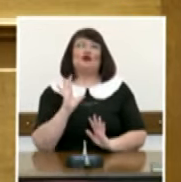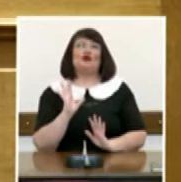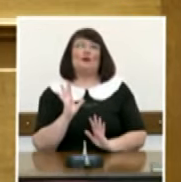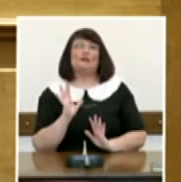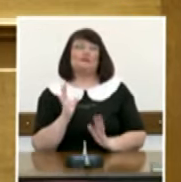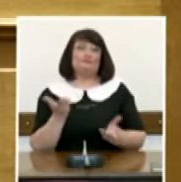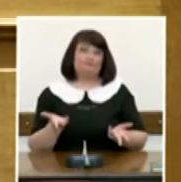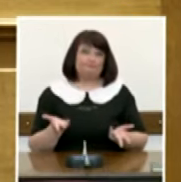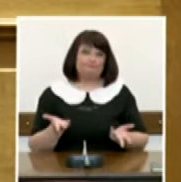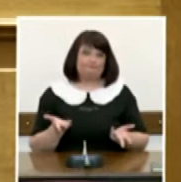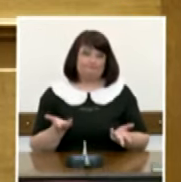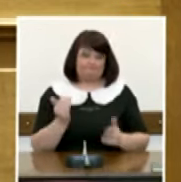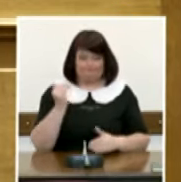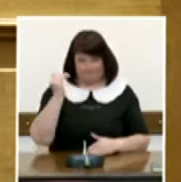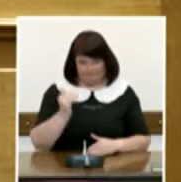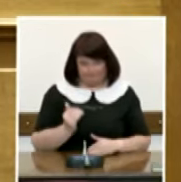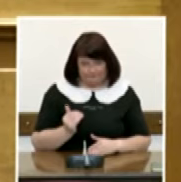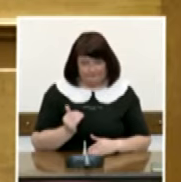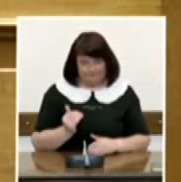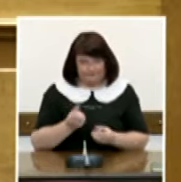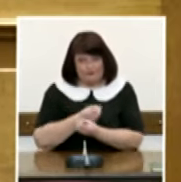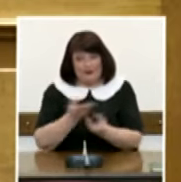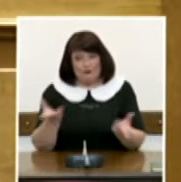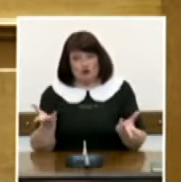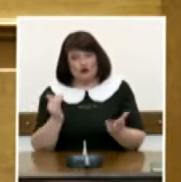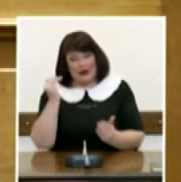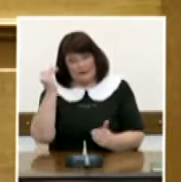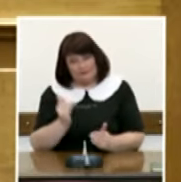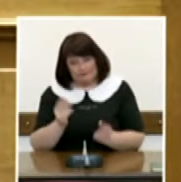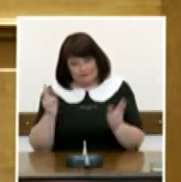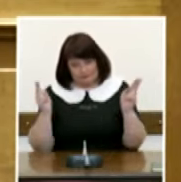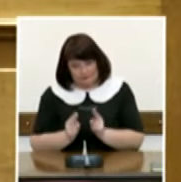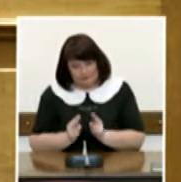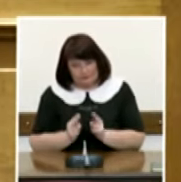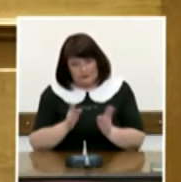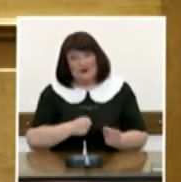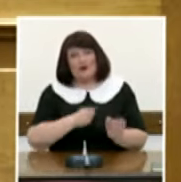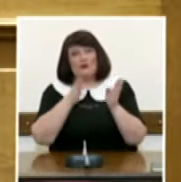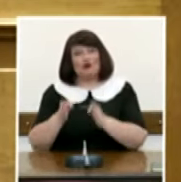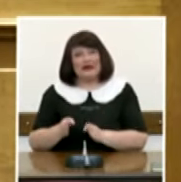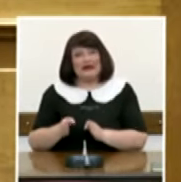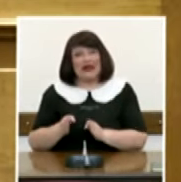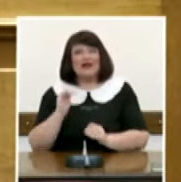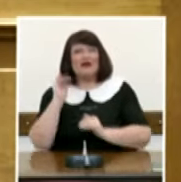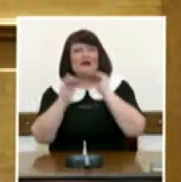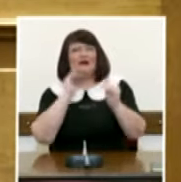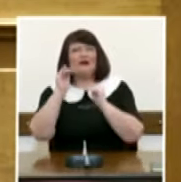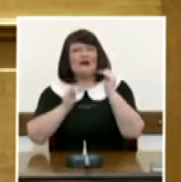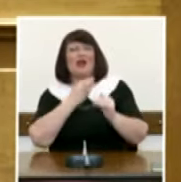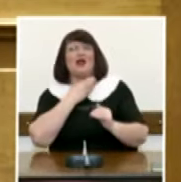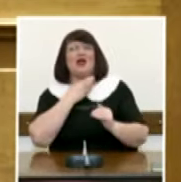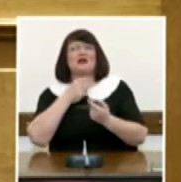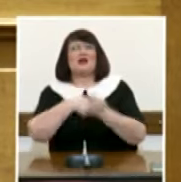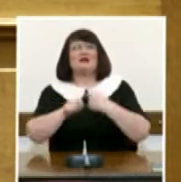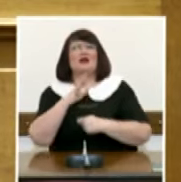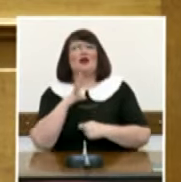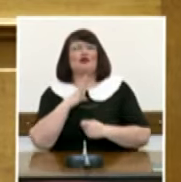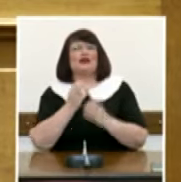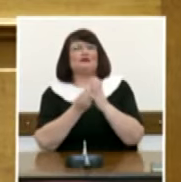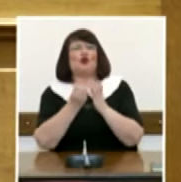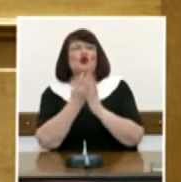ομιλία του στην προημερησία συζήτηση στη Βουλή για την ακρίβεια. Κατά την ομιλία του, ο Πρωθυπουργός σημείωσε ότι είναι